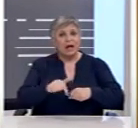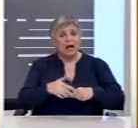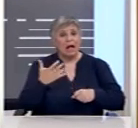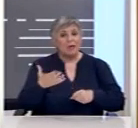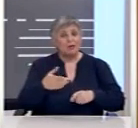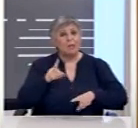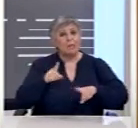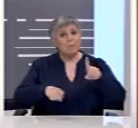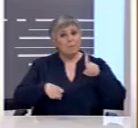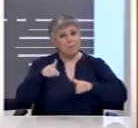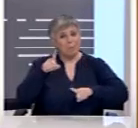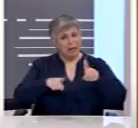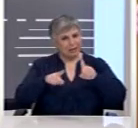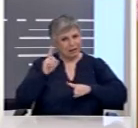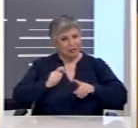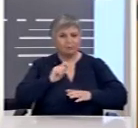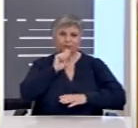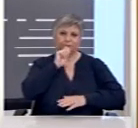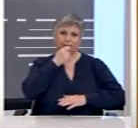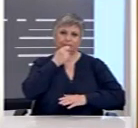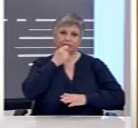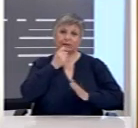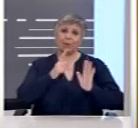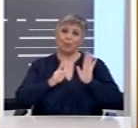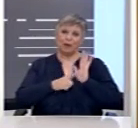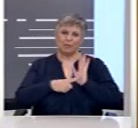αποχαρακτηρισμό, επιτρέψτε μου να έχω μια άποψη, αλλά αυτά